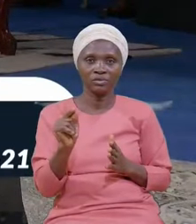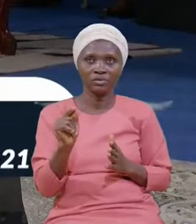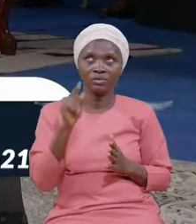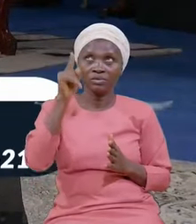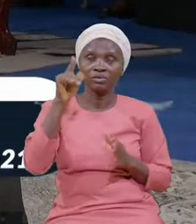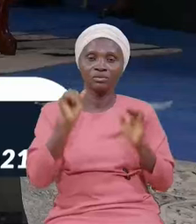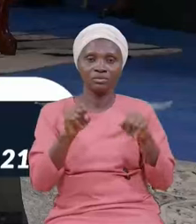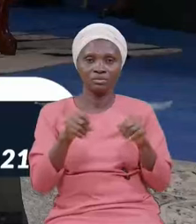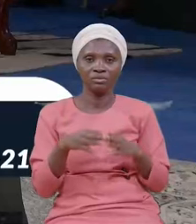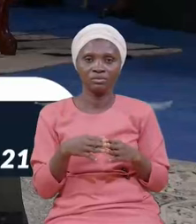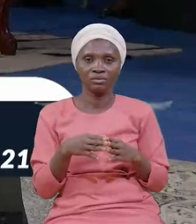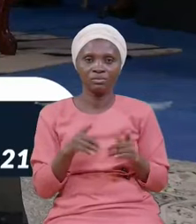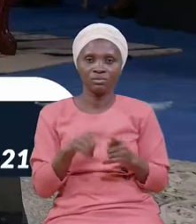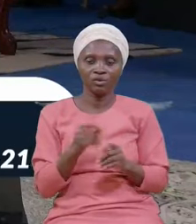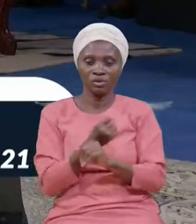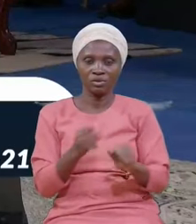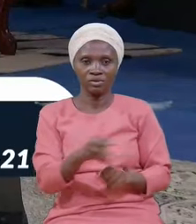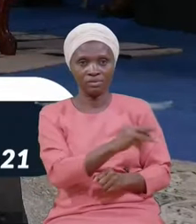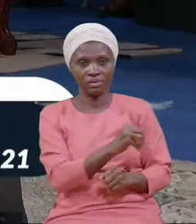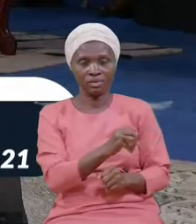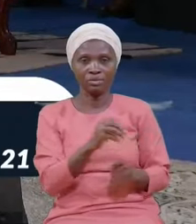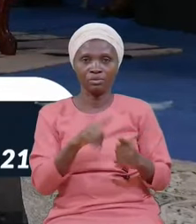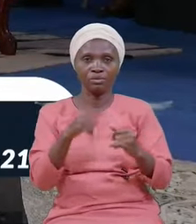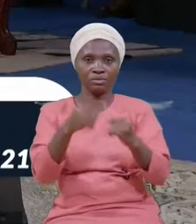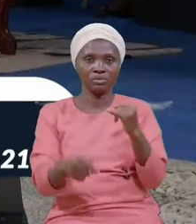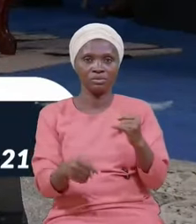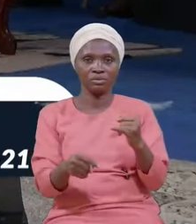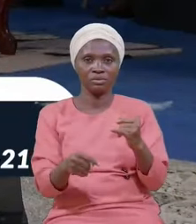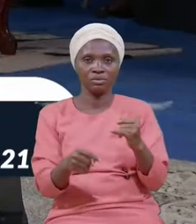Il peut sauver parfaitement ceux